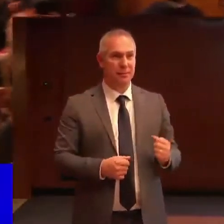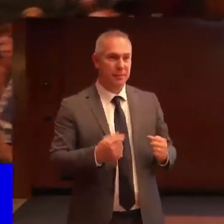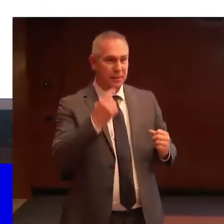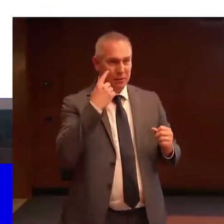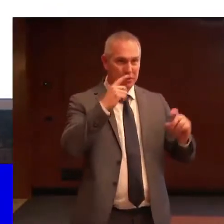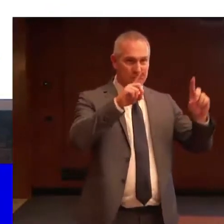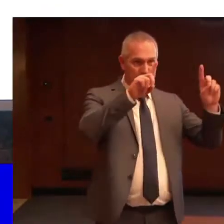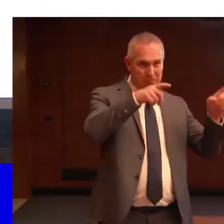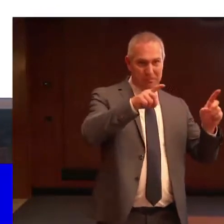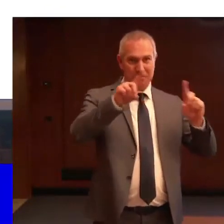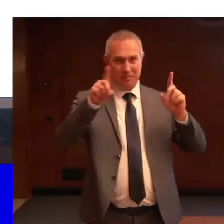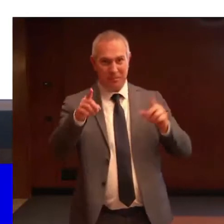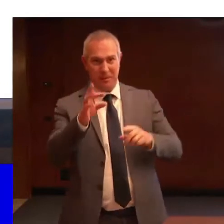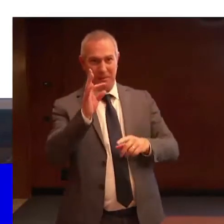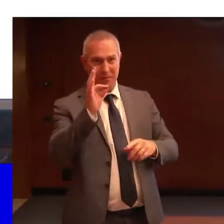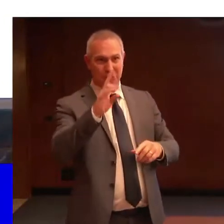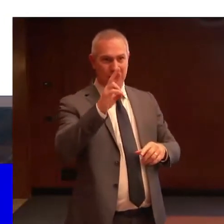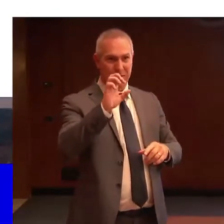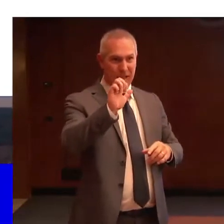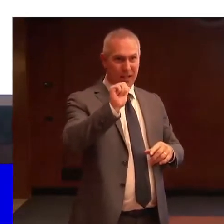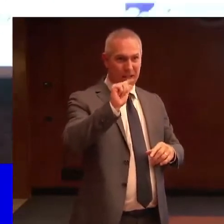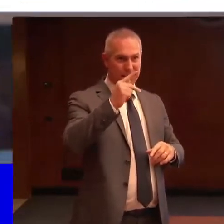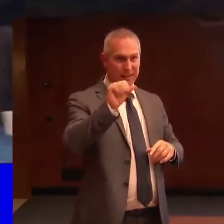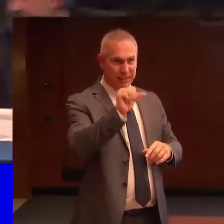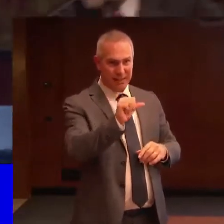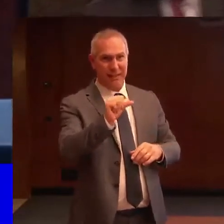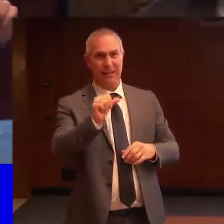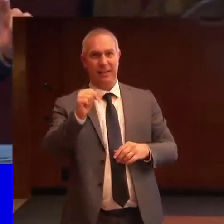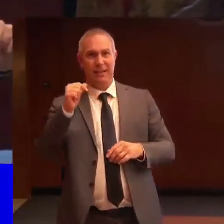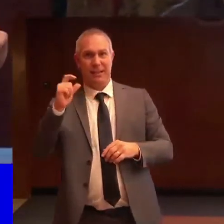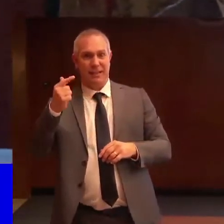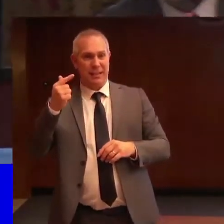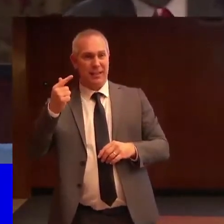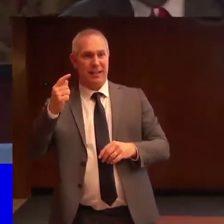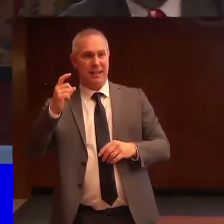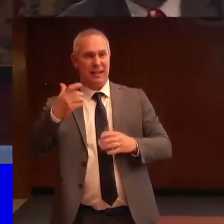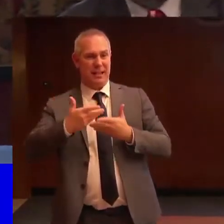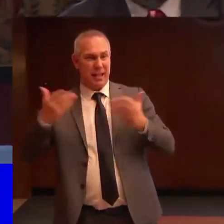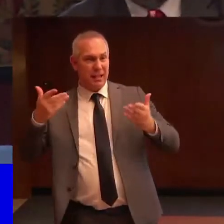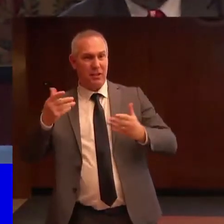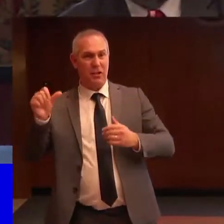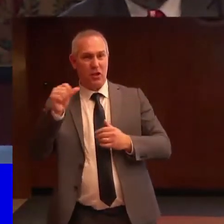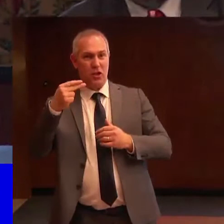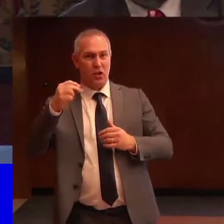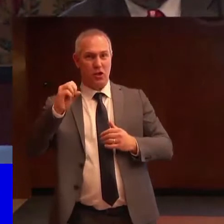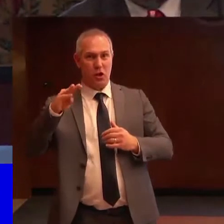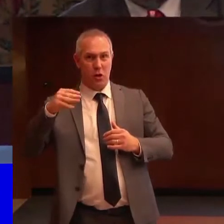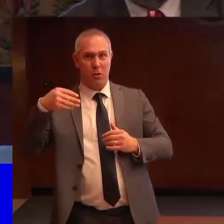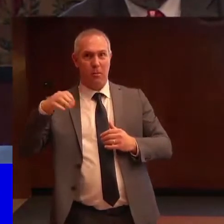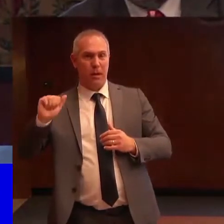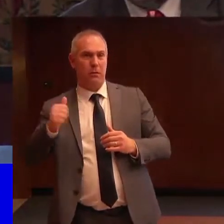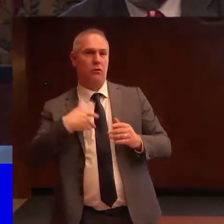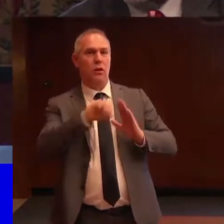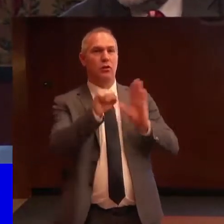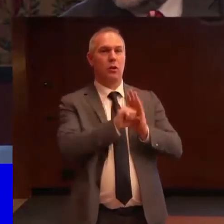Parentesi, Freaks e The Greatest Showman ci passa alla storia del cinema, che in gran parte ha